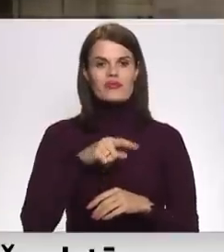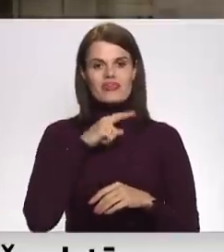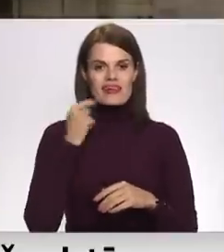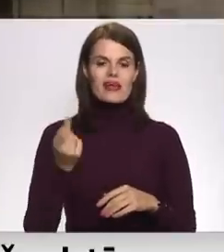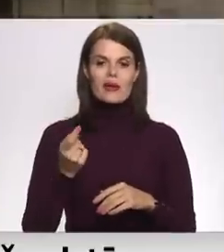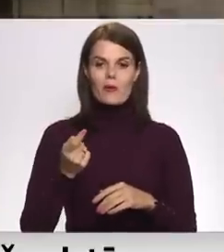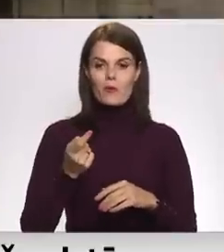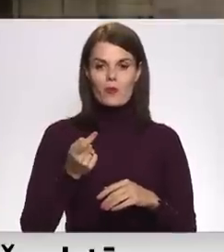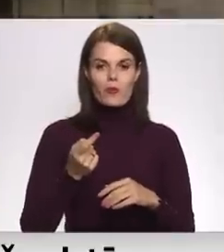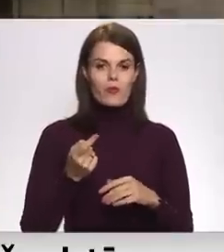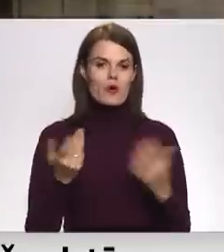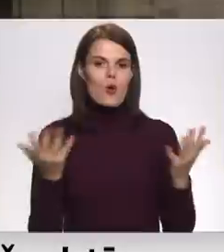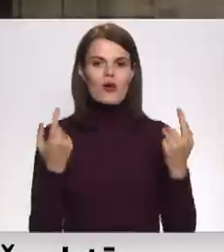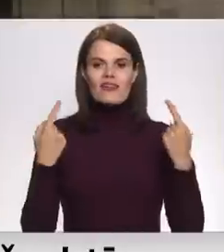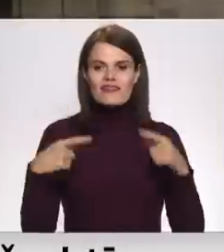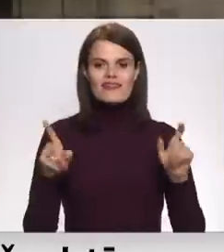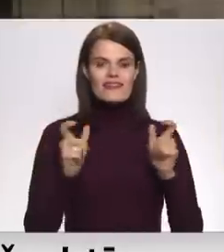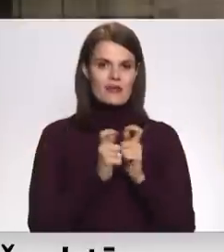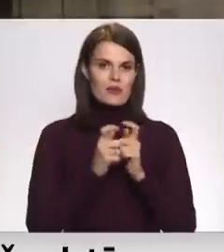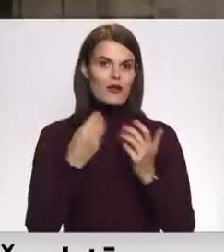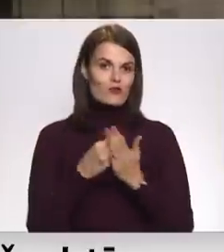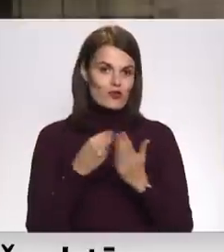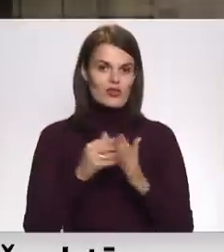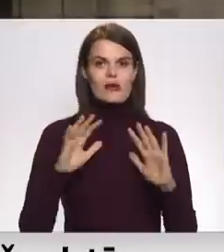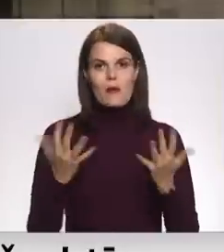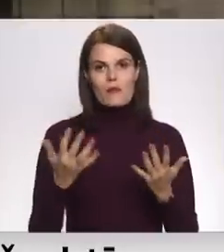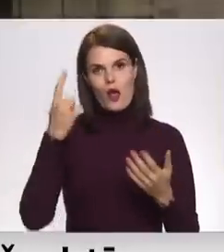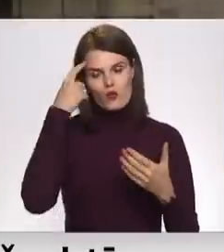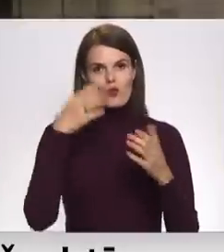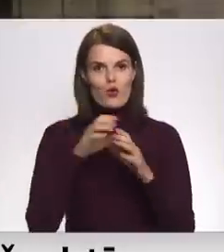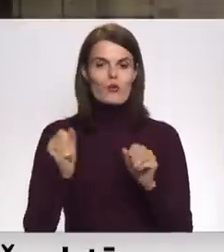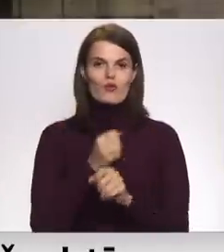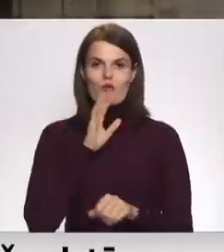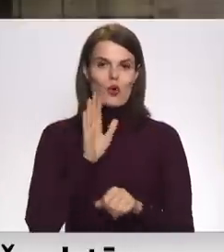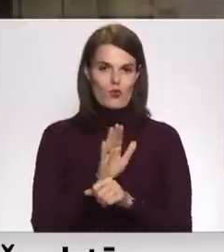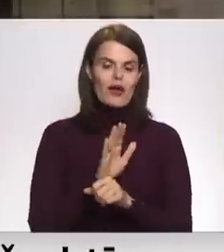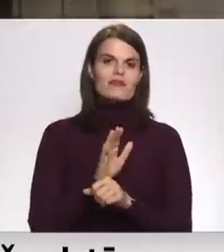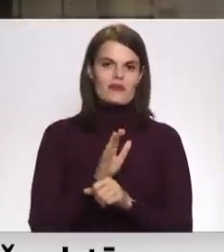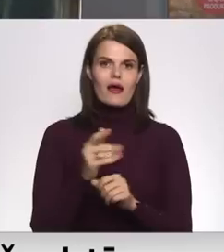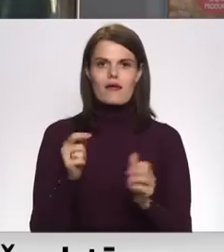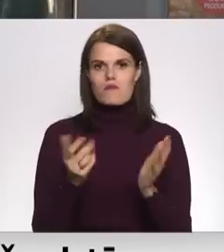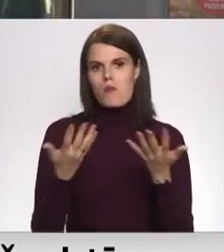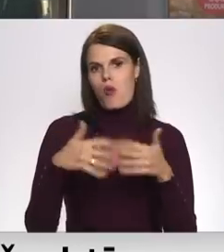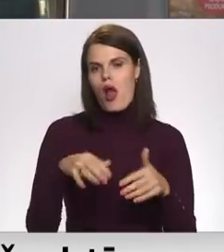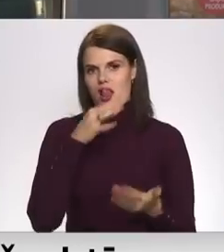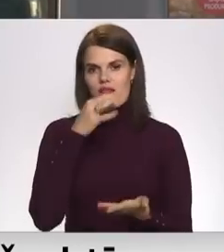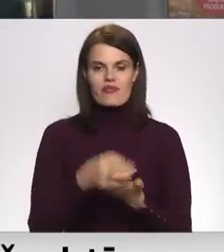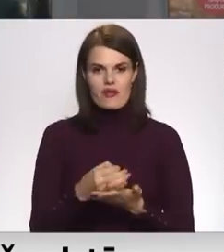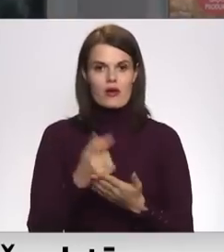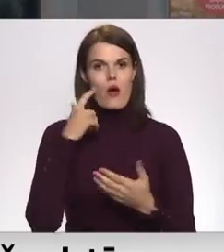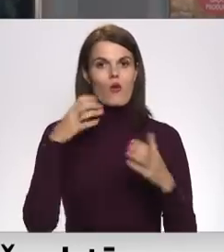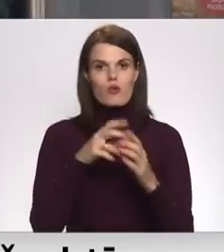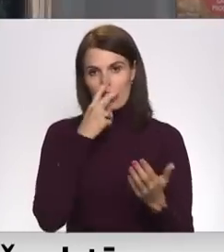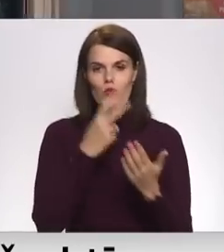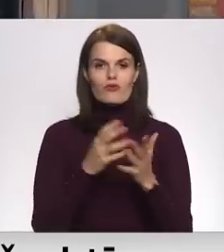gribēt nezinu, kaut kādas savādākas biļešu cenas, bet tās domē nosaka tomēr politiķi. Domē uzskat, ka